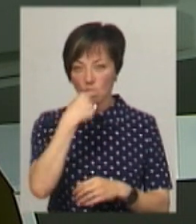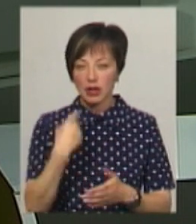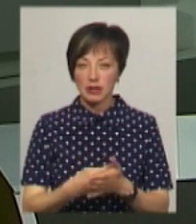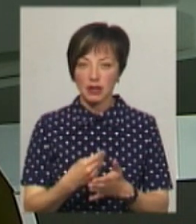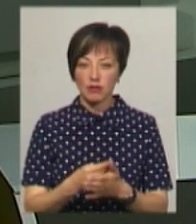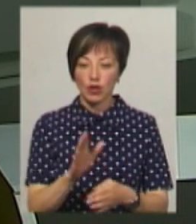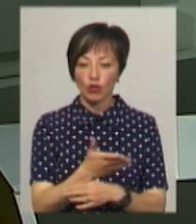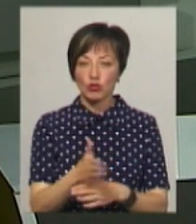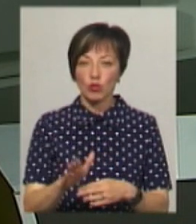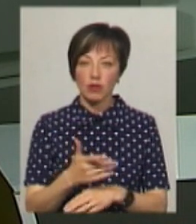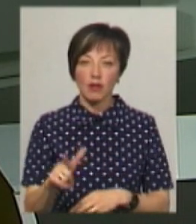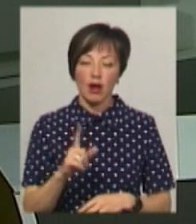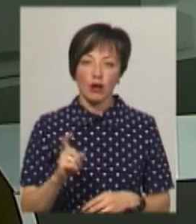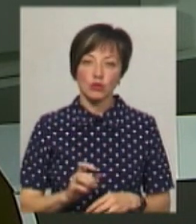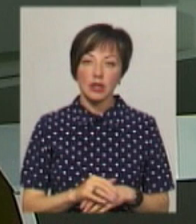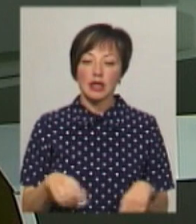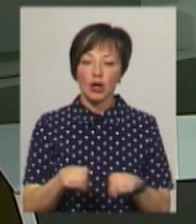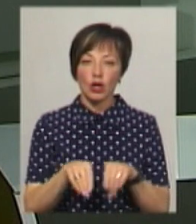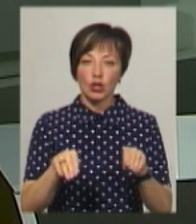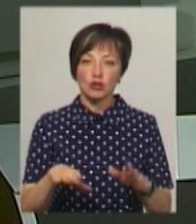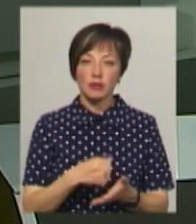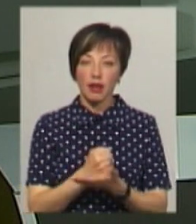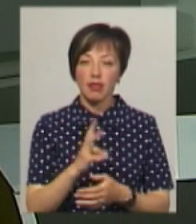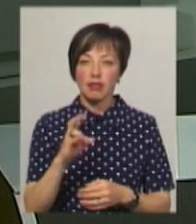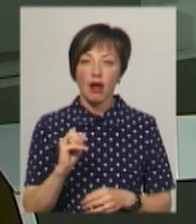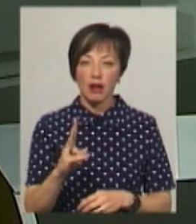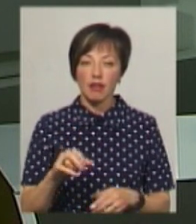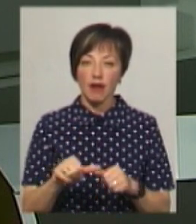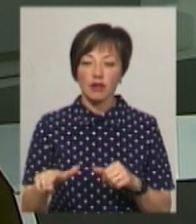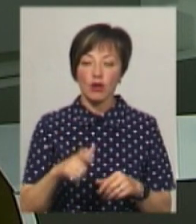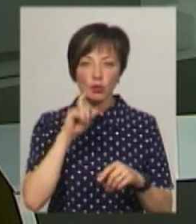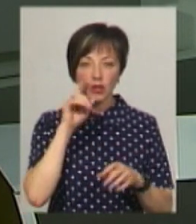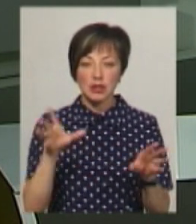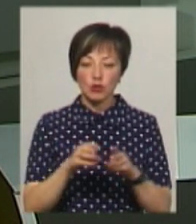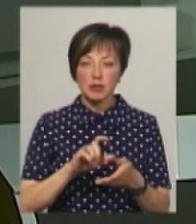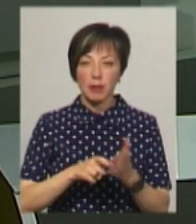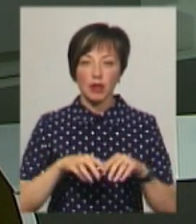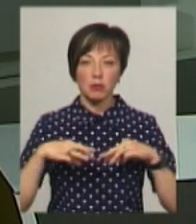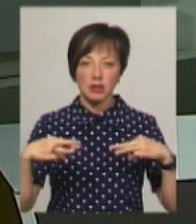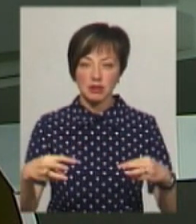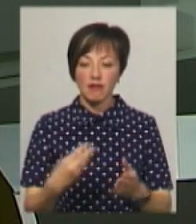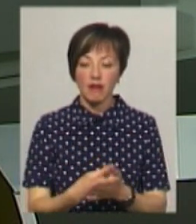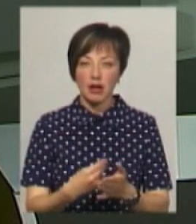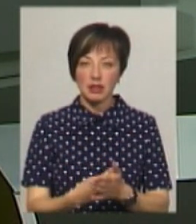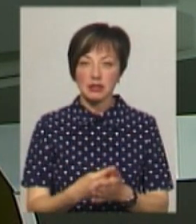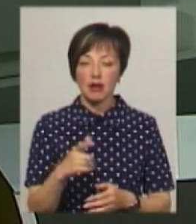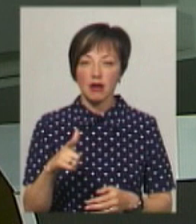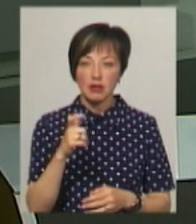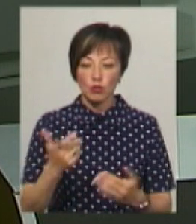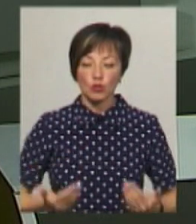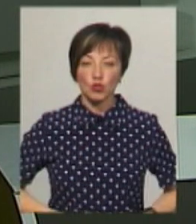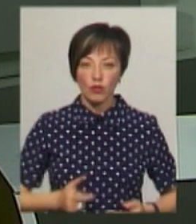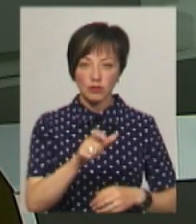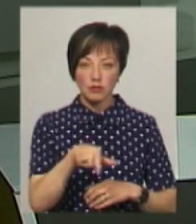тариф на розподіл блакитного палива. Таке рішення прийняв НАК «Нафтогаз України» разом із Кабінетом міністрів. Вартість ціни на газ для